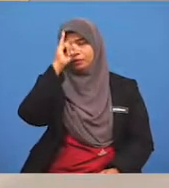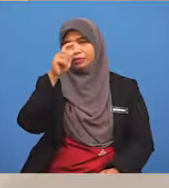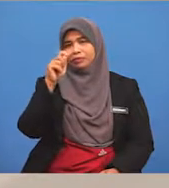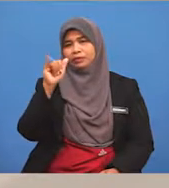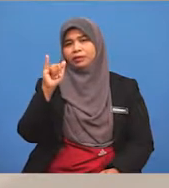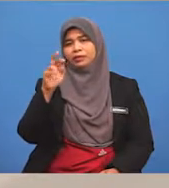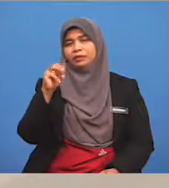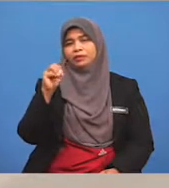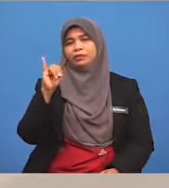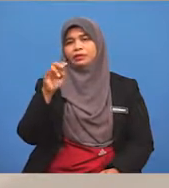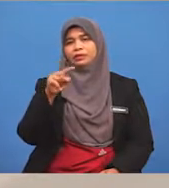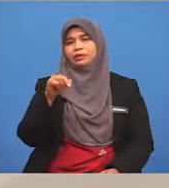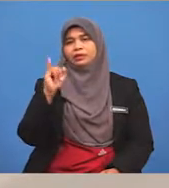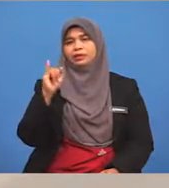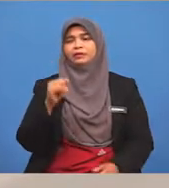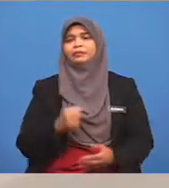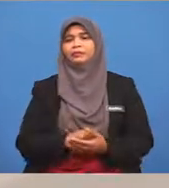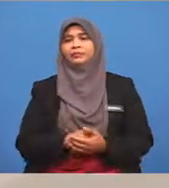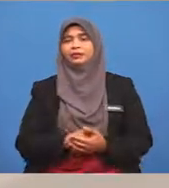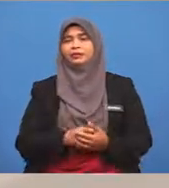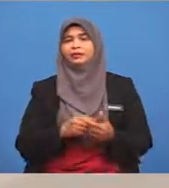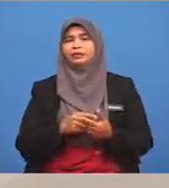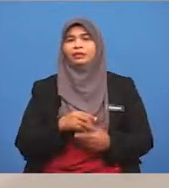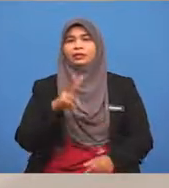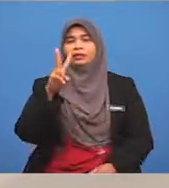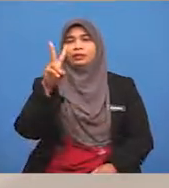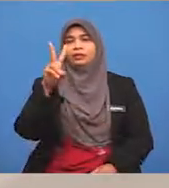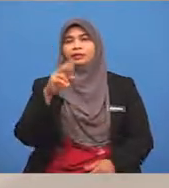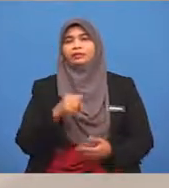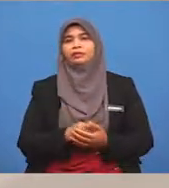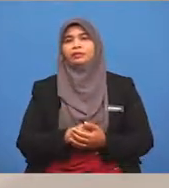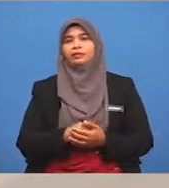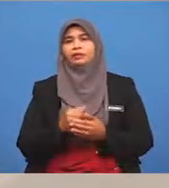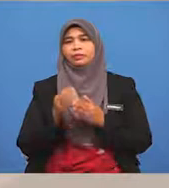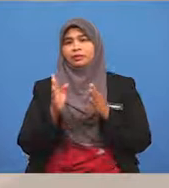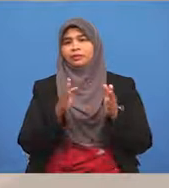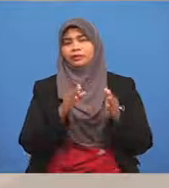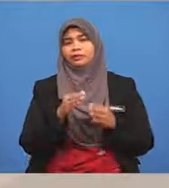Kedua, Imam Muslim, penyusun kitab Sahih Muslim.